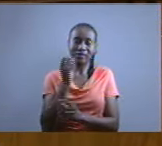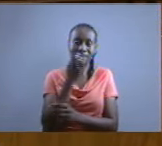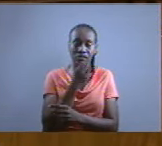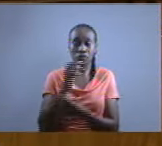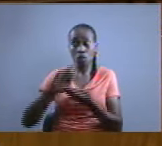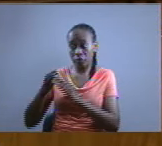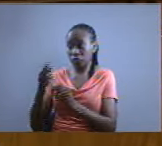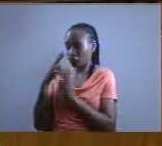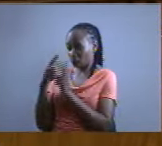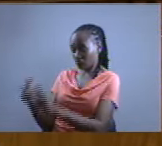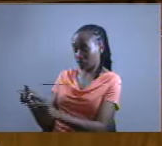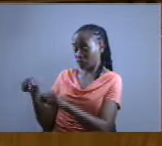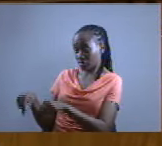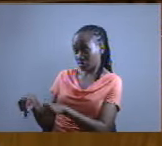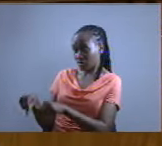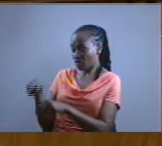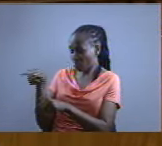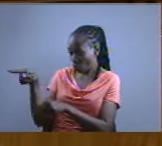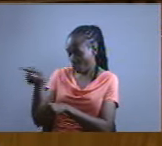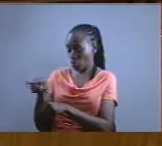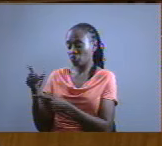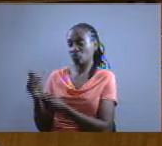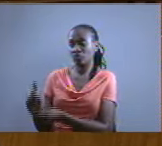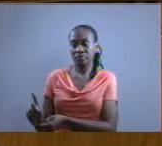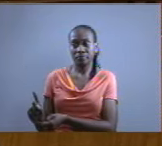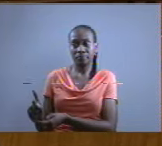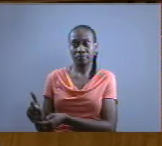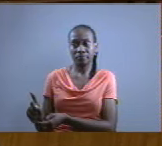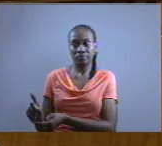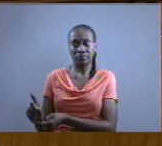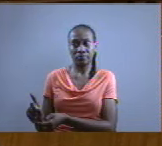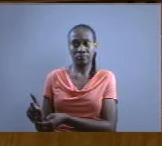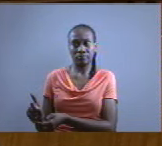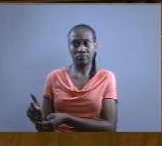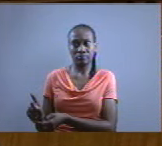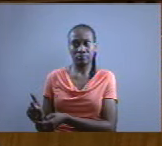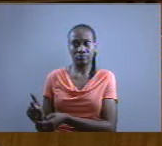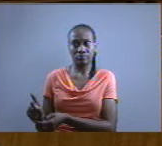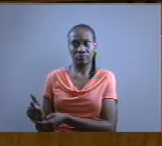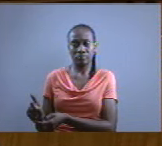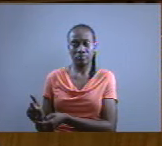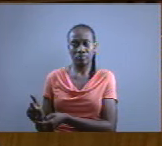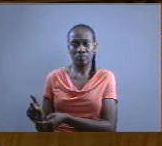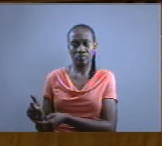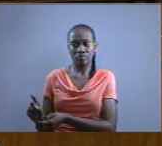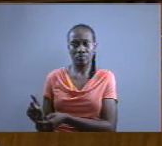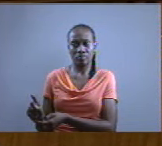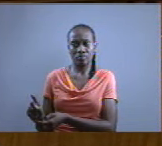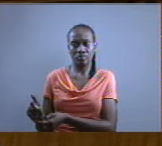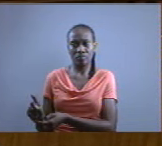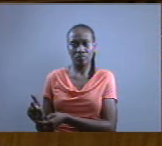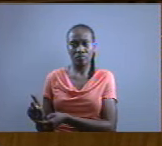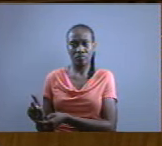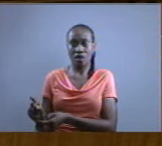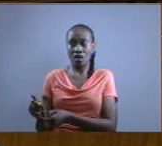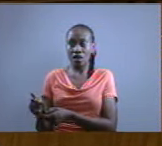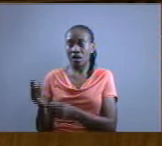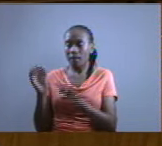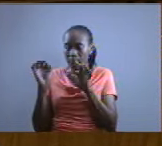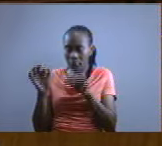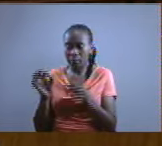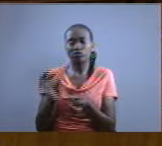as vertalers en tolk geld maak, diegene is wat die Engels en Afrikaans